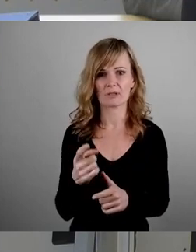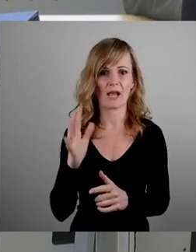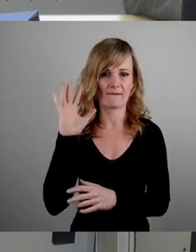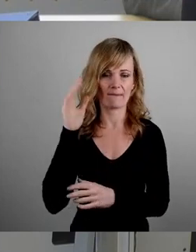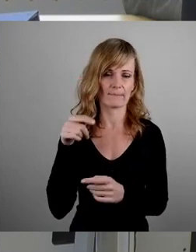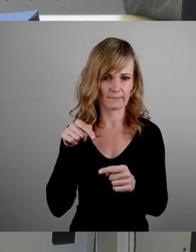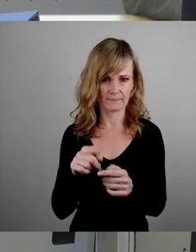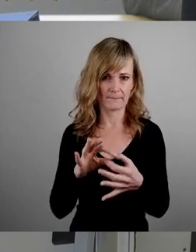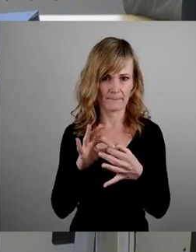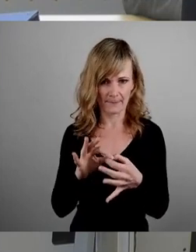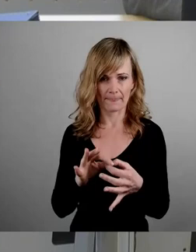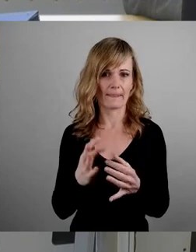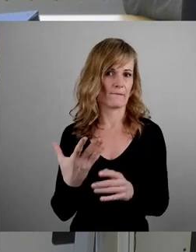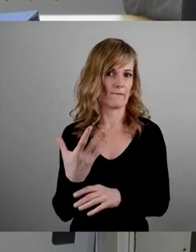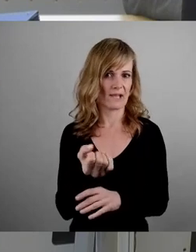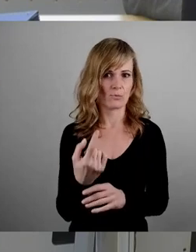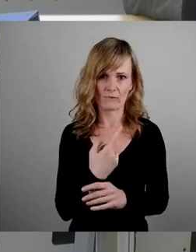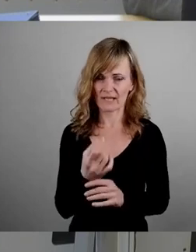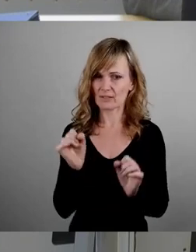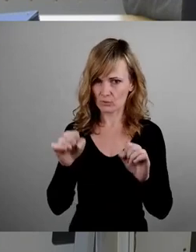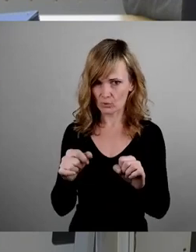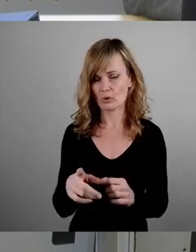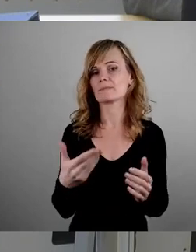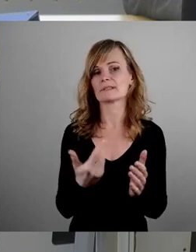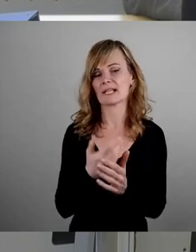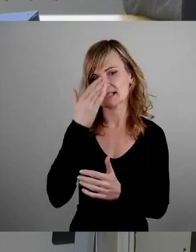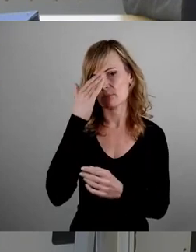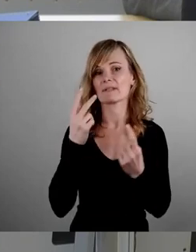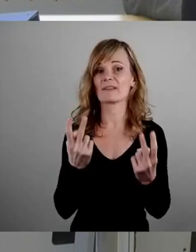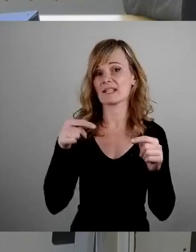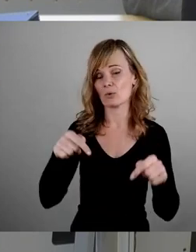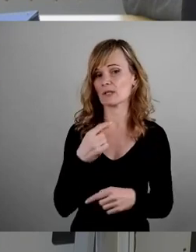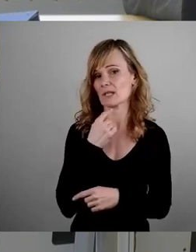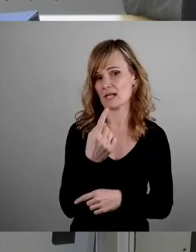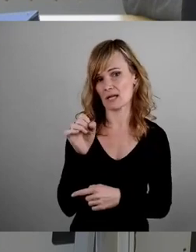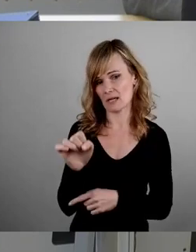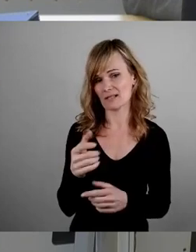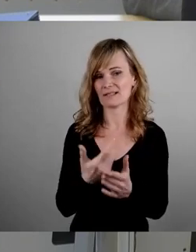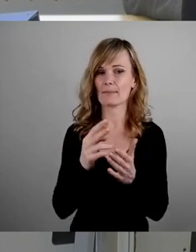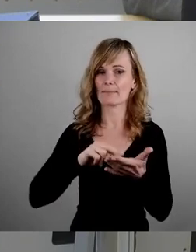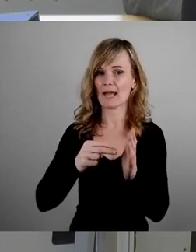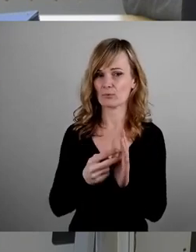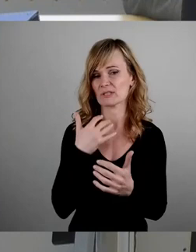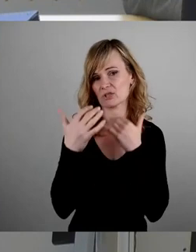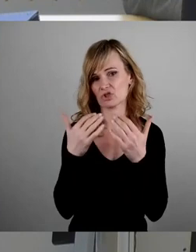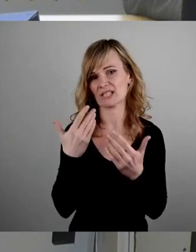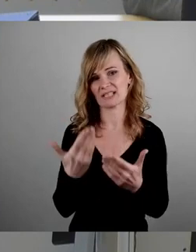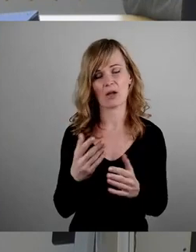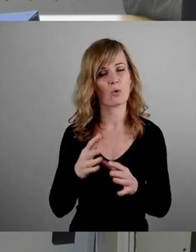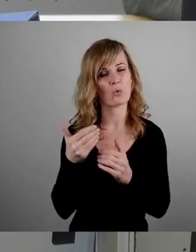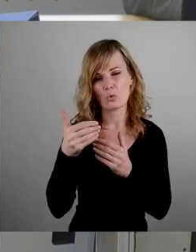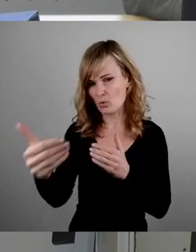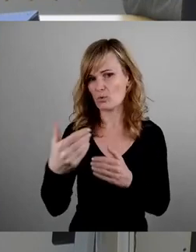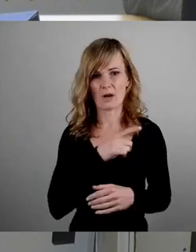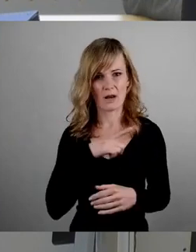Fassung zustimmen, denn das ist das Wichtigste, was heute zu sagen ist. Die Planungsgeschichte ist unendlich lang,